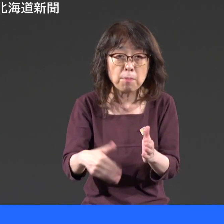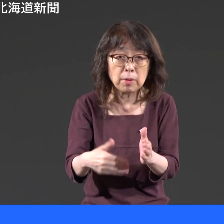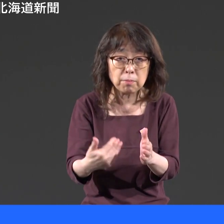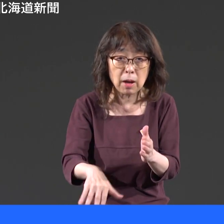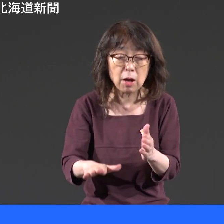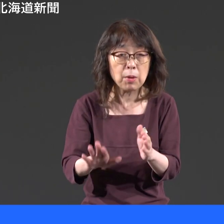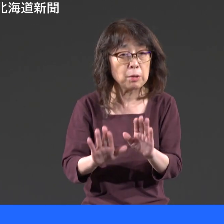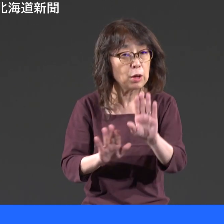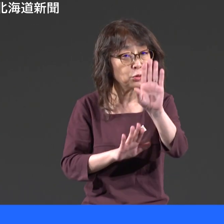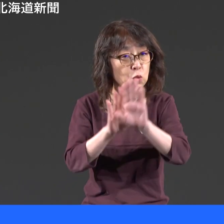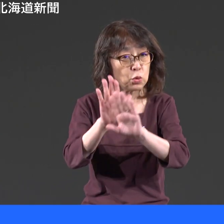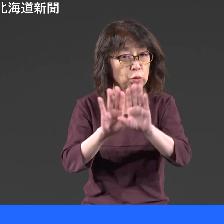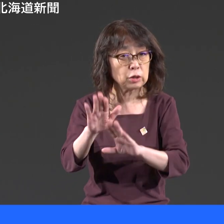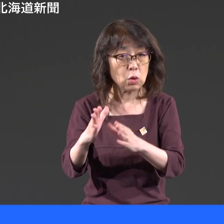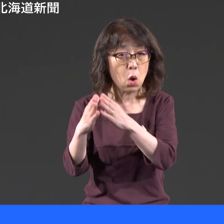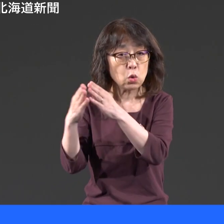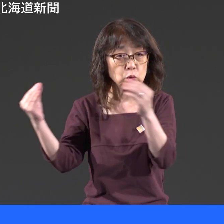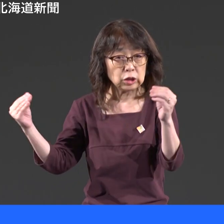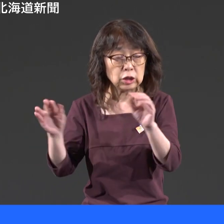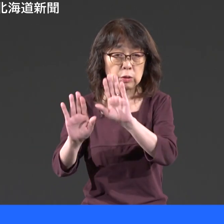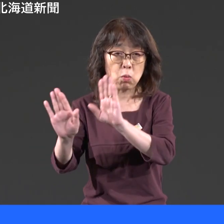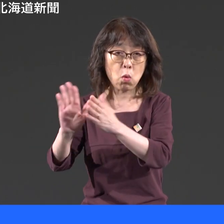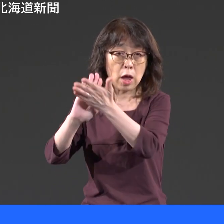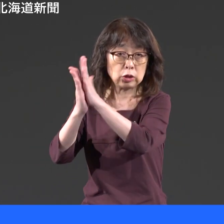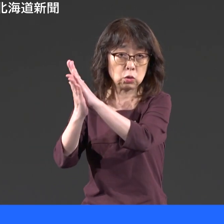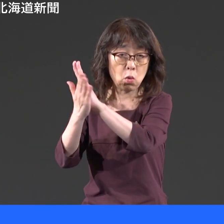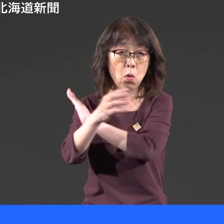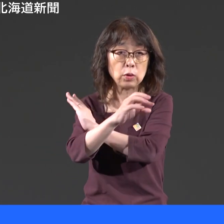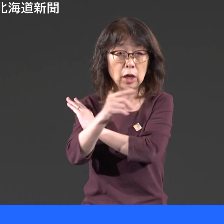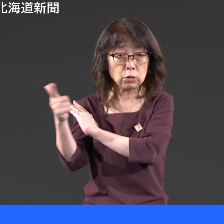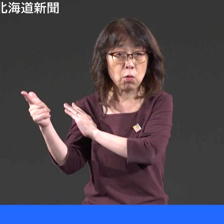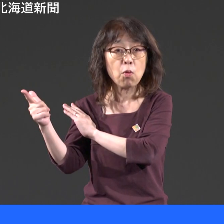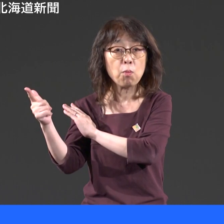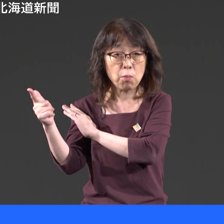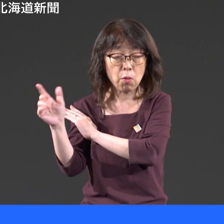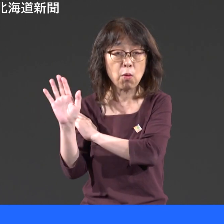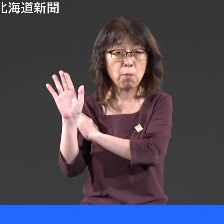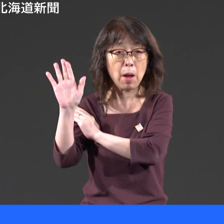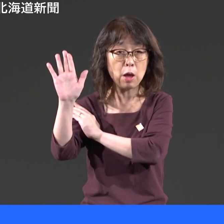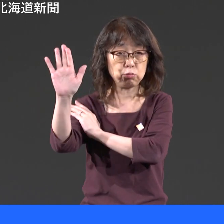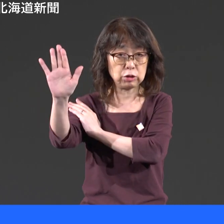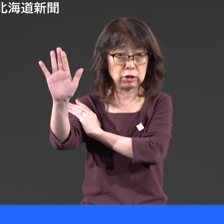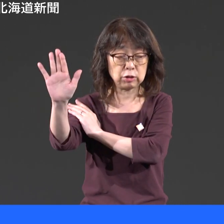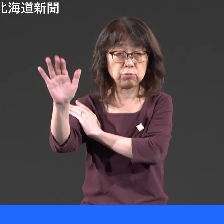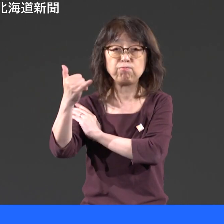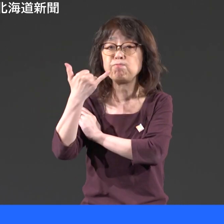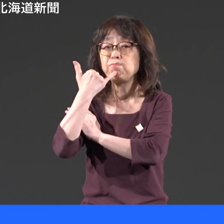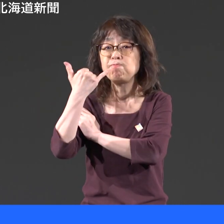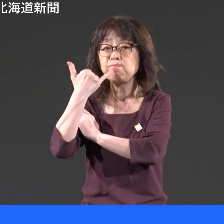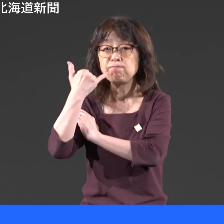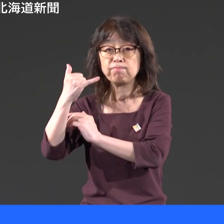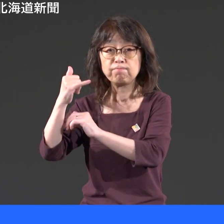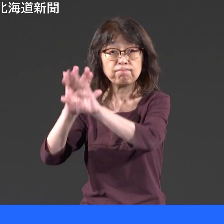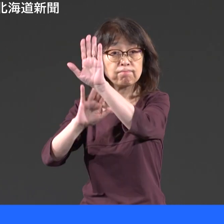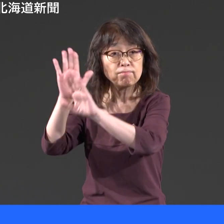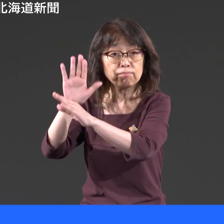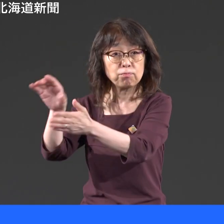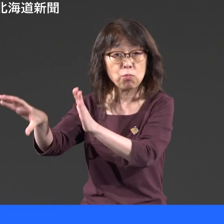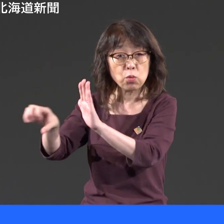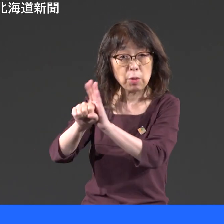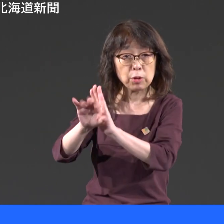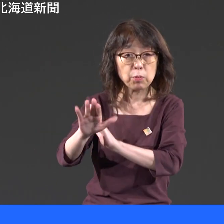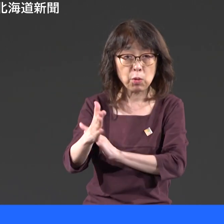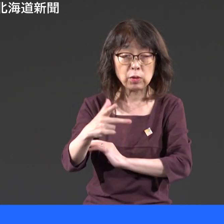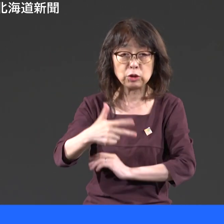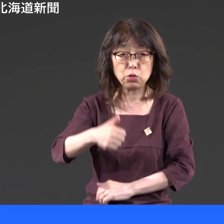階だと思うんですけど、はい、結構その国や防衛省などですねなども結構前向きのようなにも受け止められる気もするんですが市長